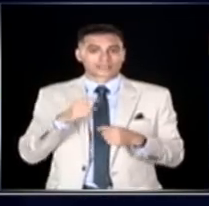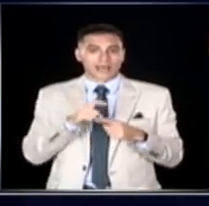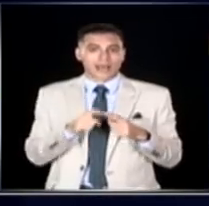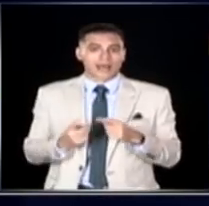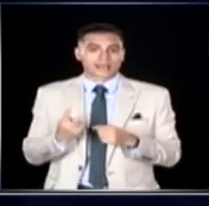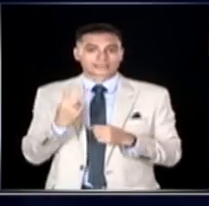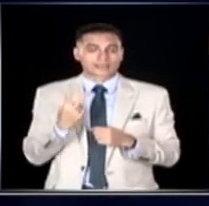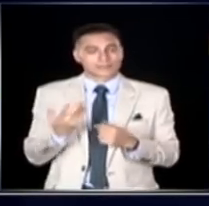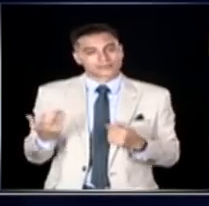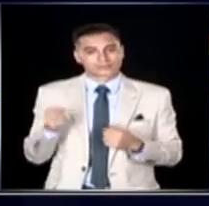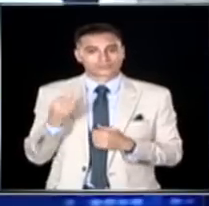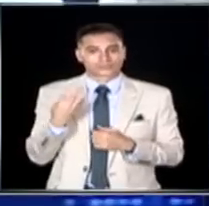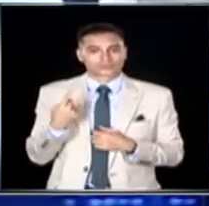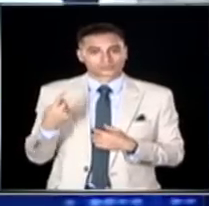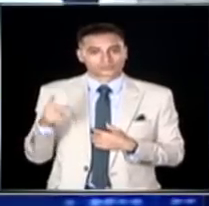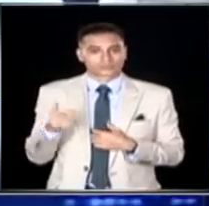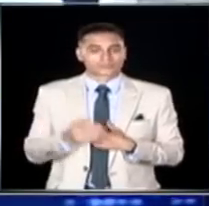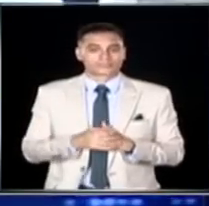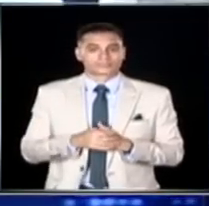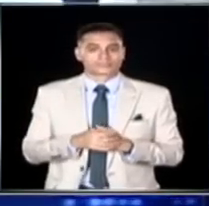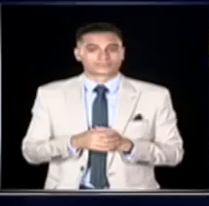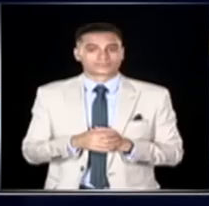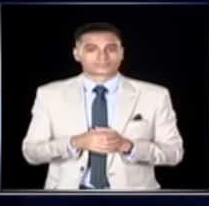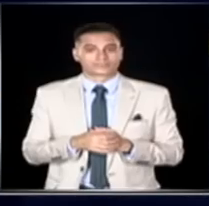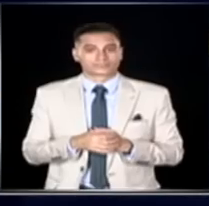كده، 3 شهور دول 91 يوم.